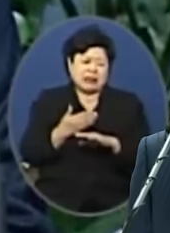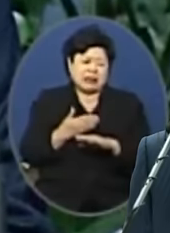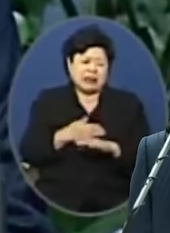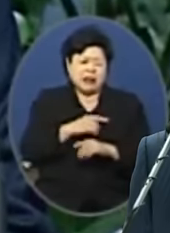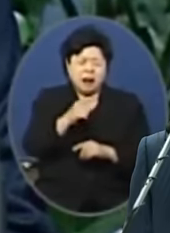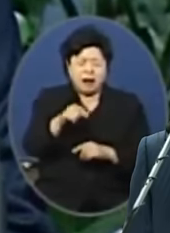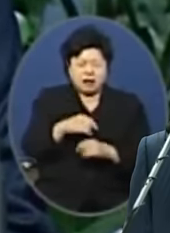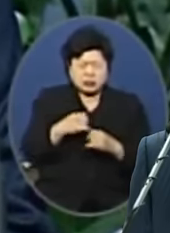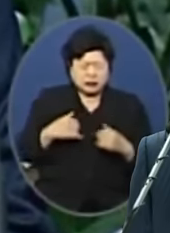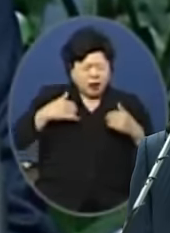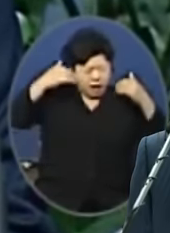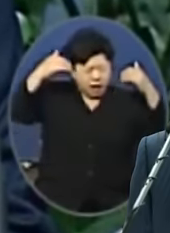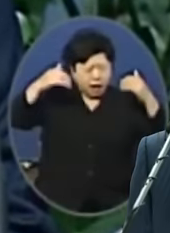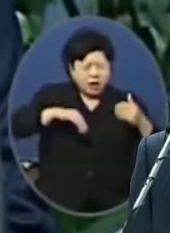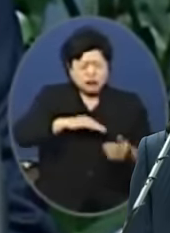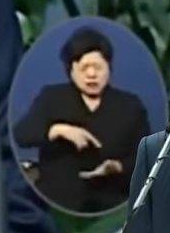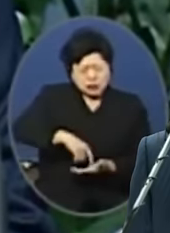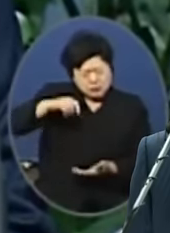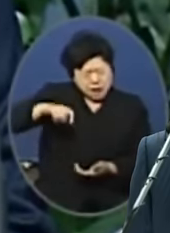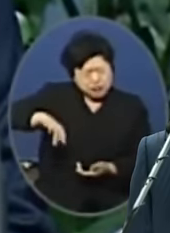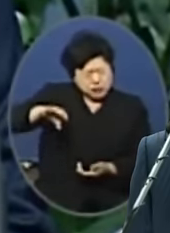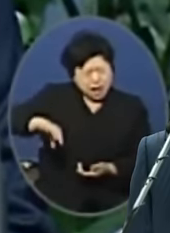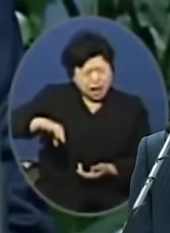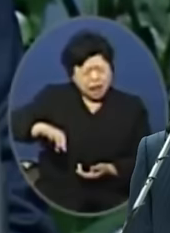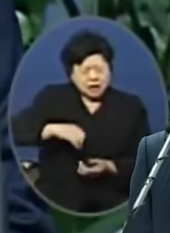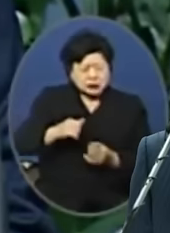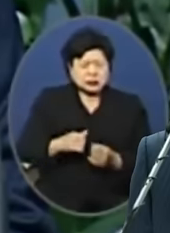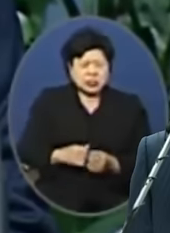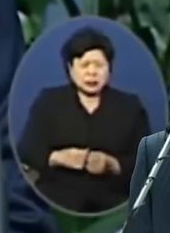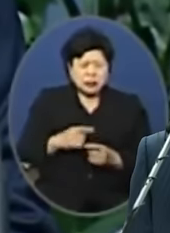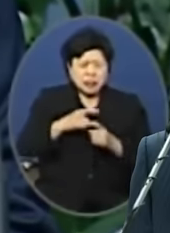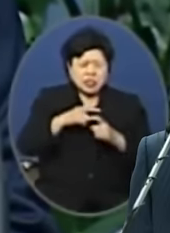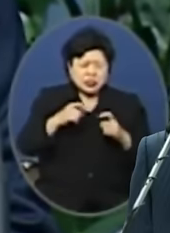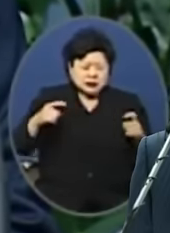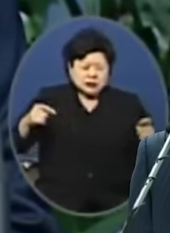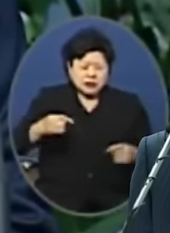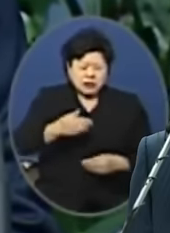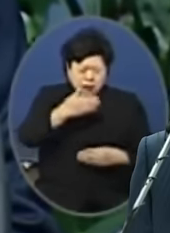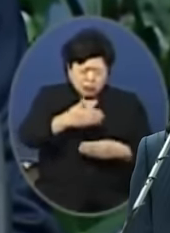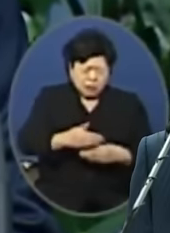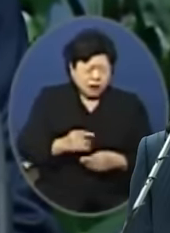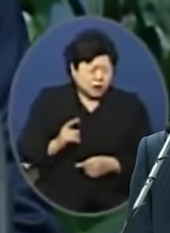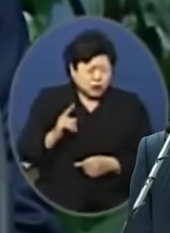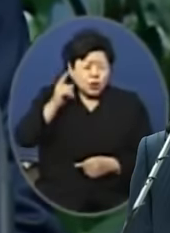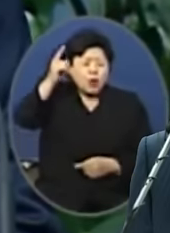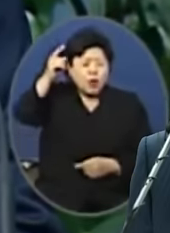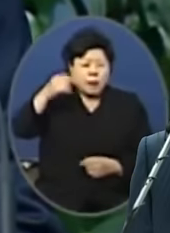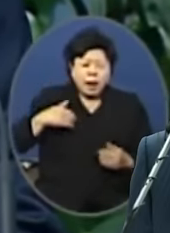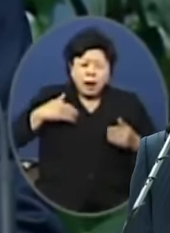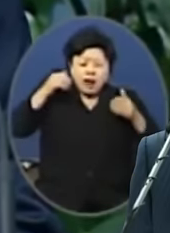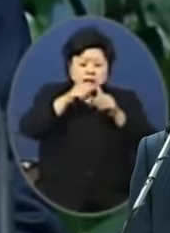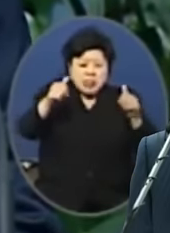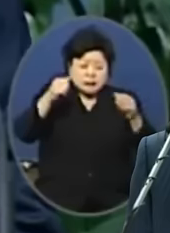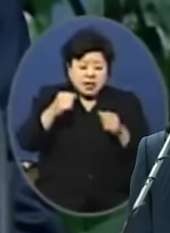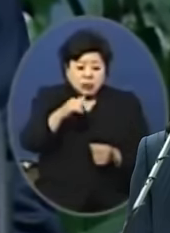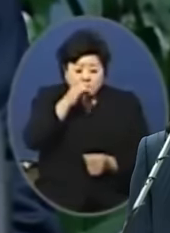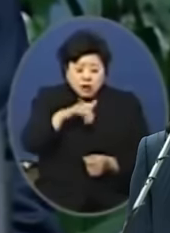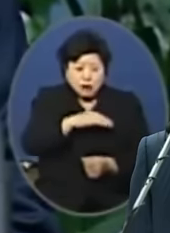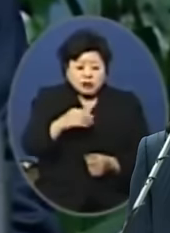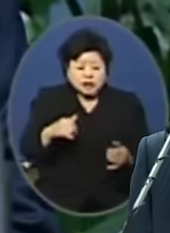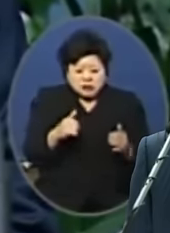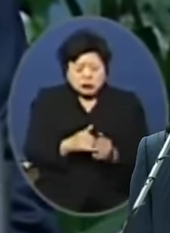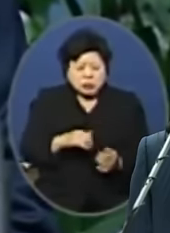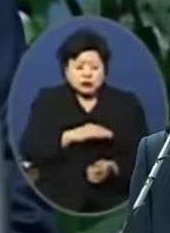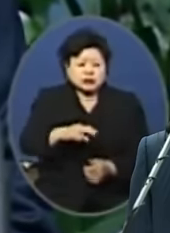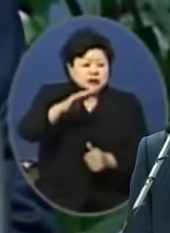우리보다 강하고 우리는 메뚜기 같고 그 사람들은 성벽은 높고 장대한 사람들이 살고 우리는 전쟁을 하면